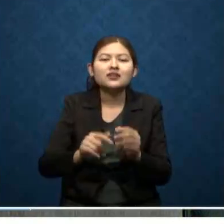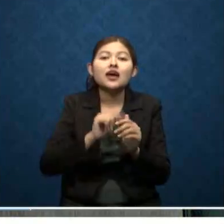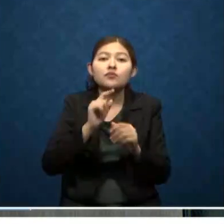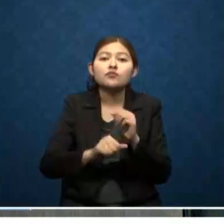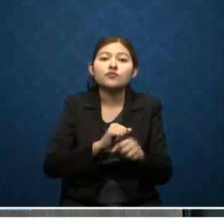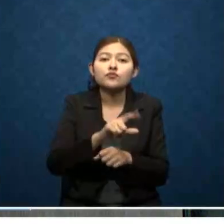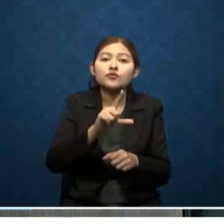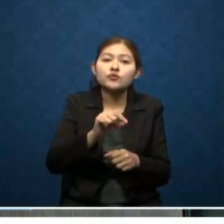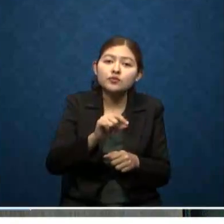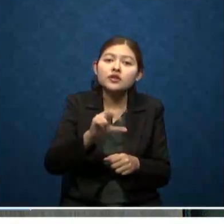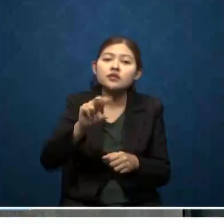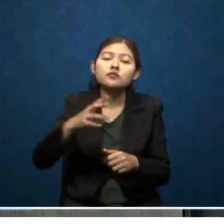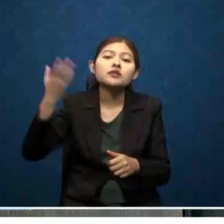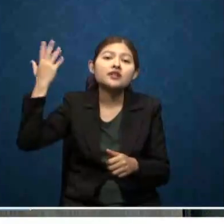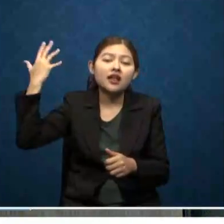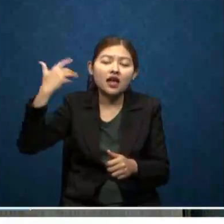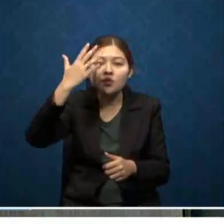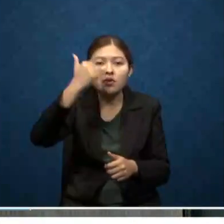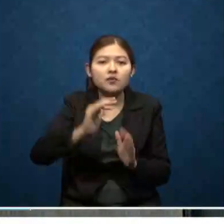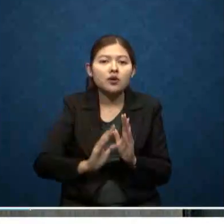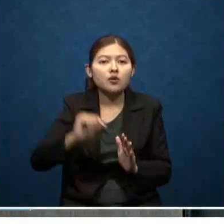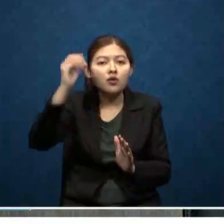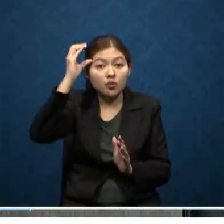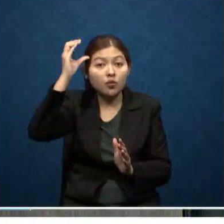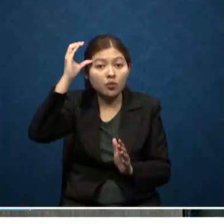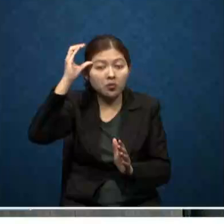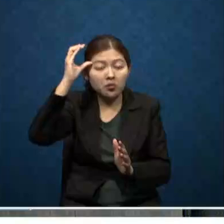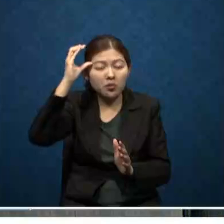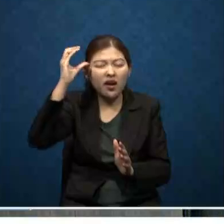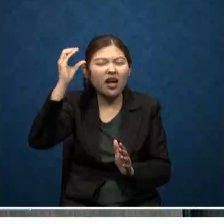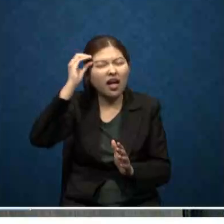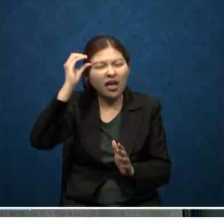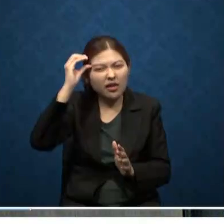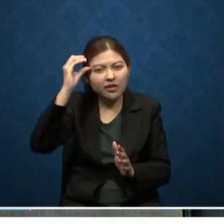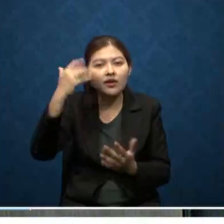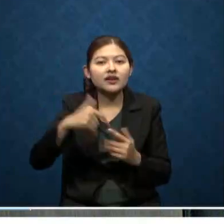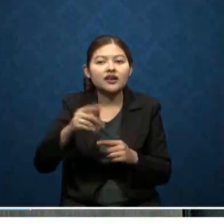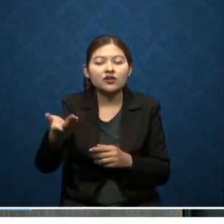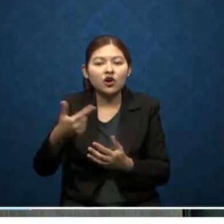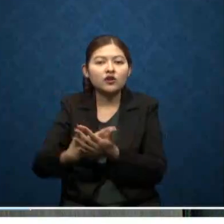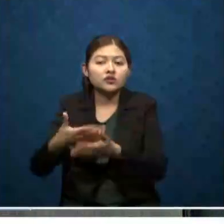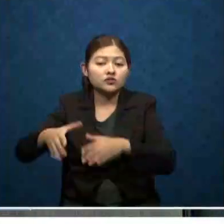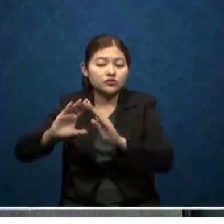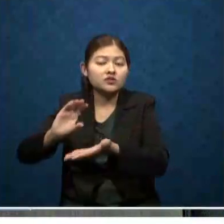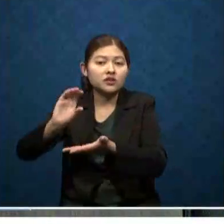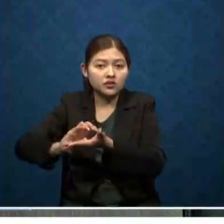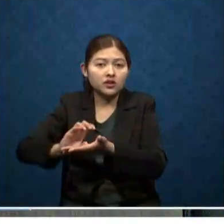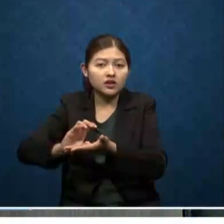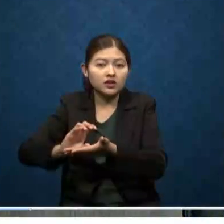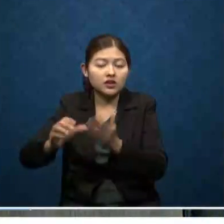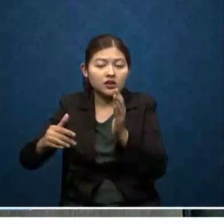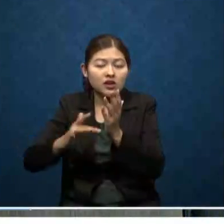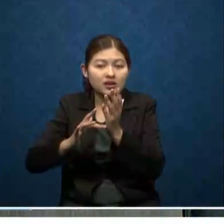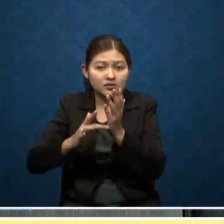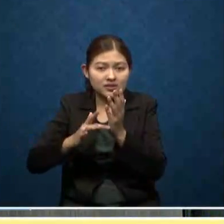เเป็นไปได้ครับเพราะคนมีความรู้เรื่องสารสนเทศน้อยท่านอาจจะมาขอตั้งศูนย์สาสนเทศได้แต่ปัจจุบันนี้